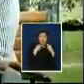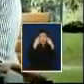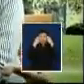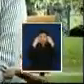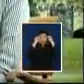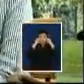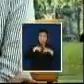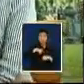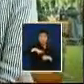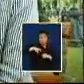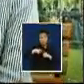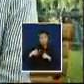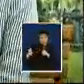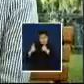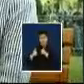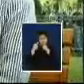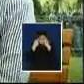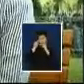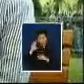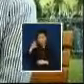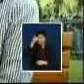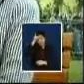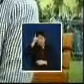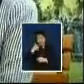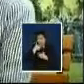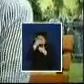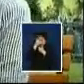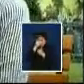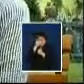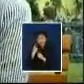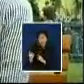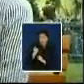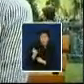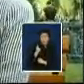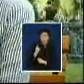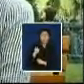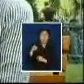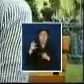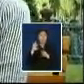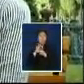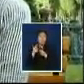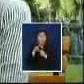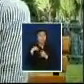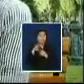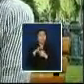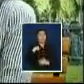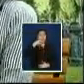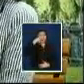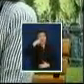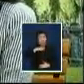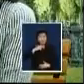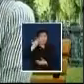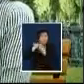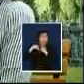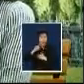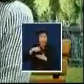ซึ่งนายกรัฐมนตรีประเทศเยอรมันก็ได้ให้ความสนใจทีเดียวในการสอบถามในเรื่องของความเป็นมาของประเทศไทยแล้วก็ให้ความส